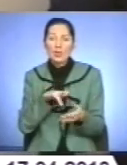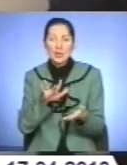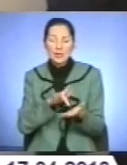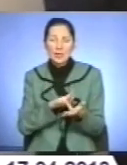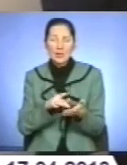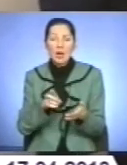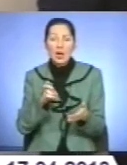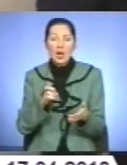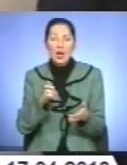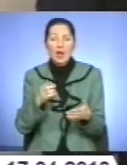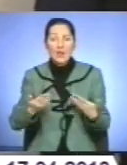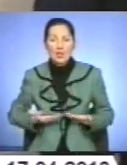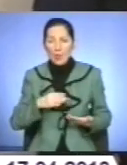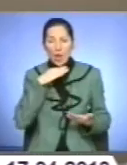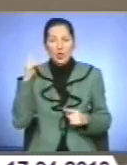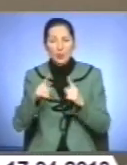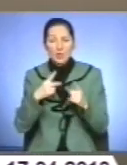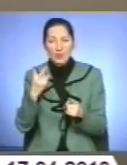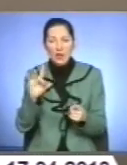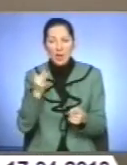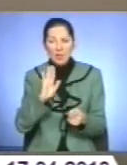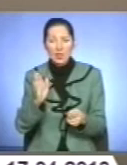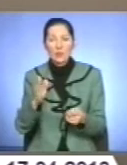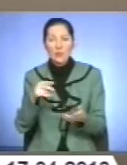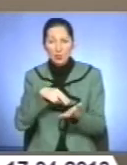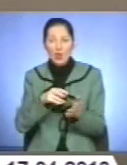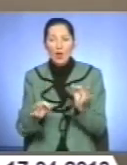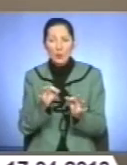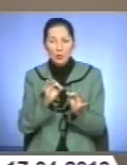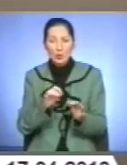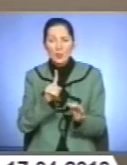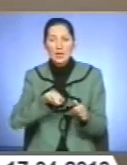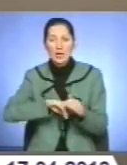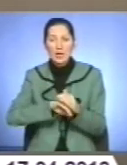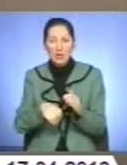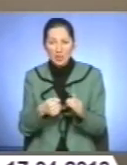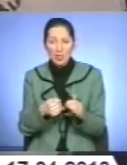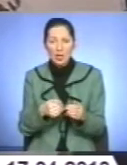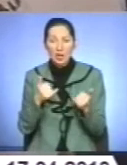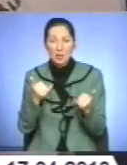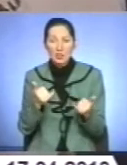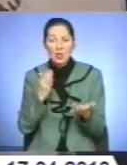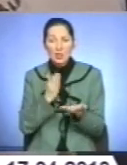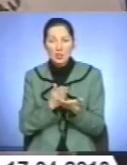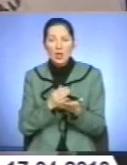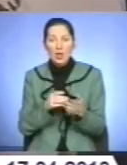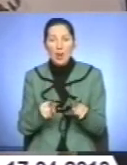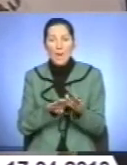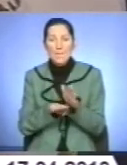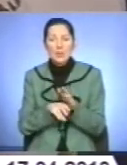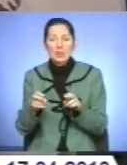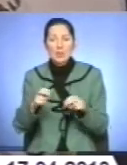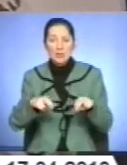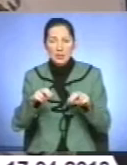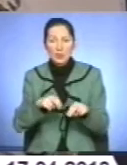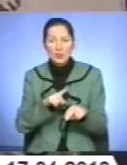Двічі поставав перед судом за крадіжки, а на даний час перебуває під слідством за вчинення шахрайських дій. Ми цього злочинця судити